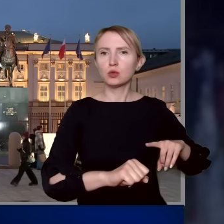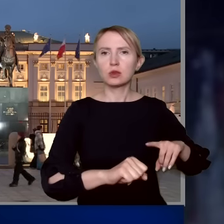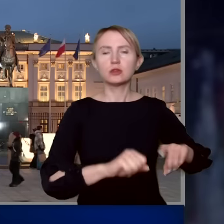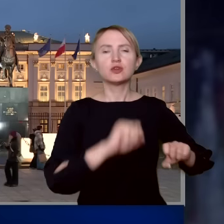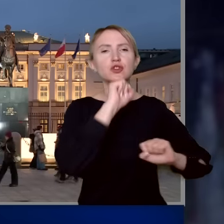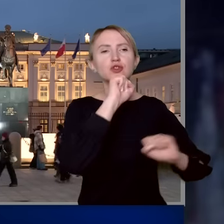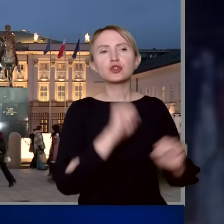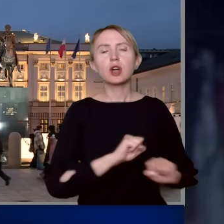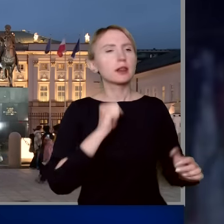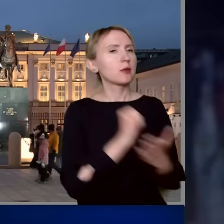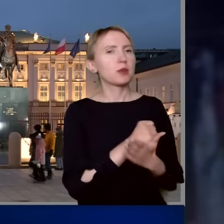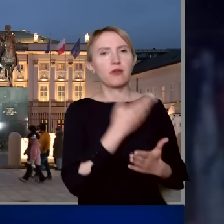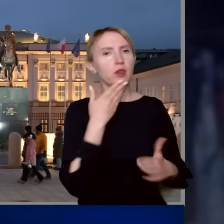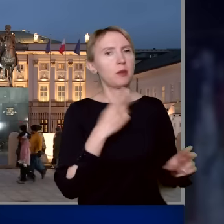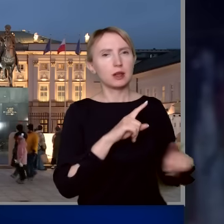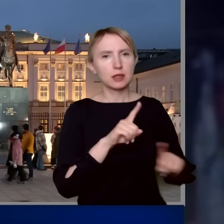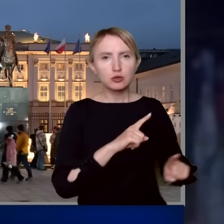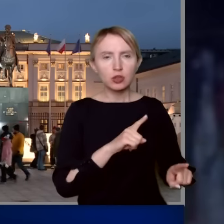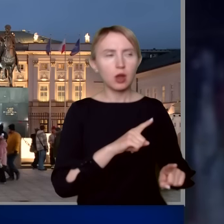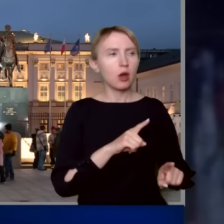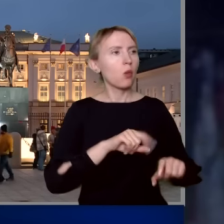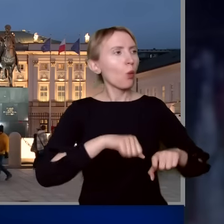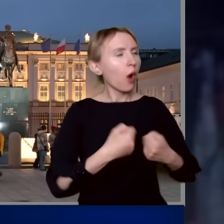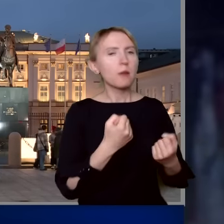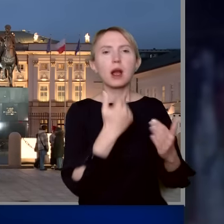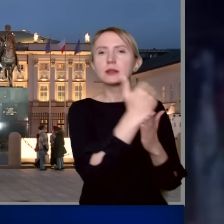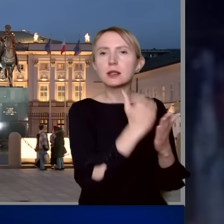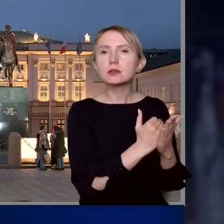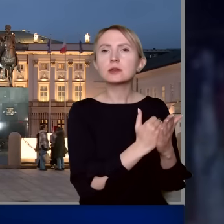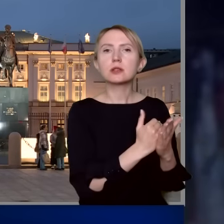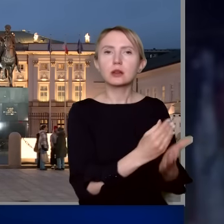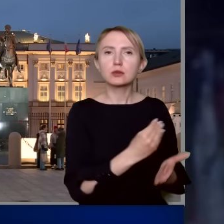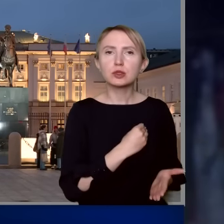liczą. Brutalnie łamane są zasady przyzwoitości.